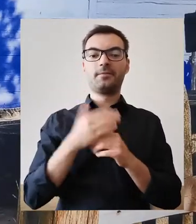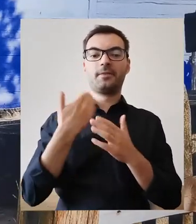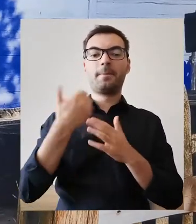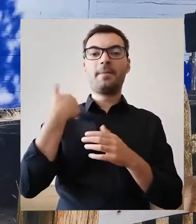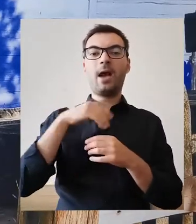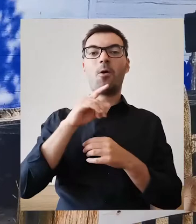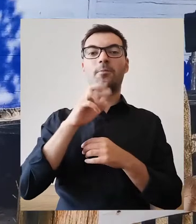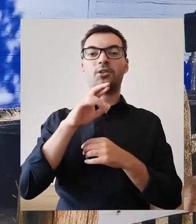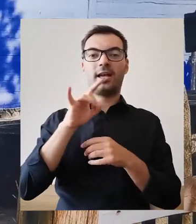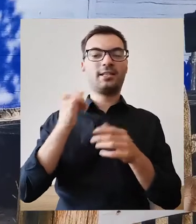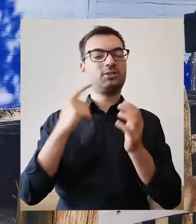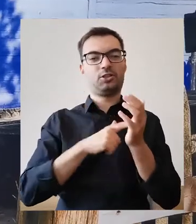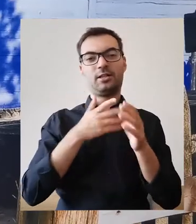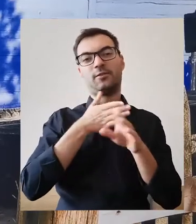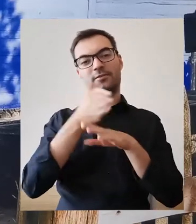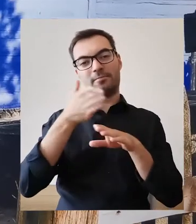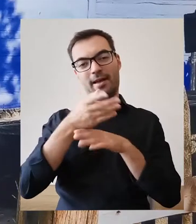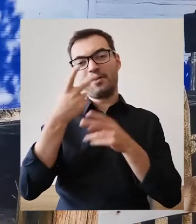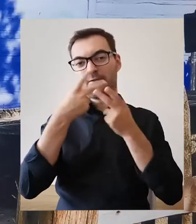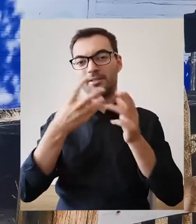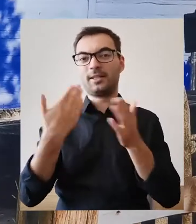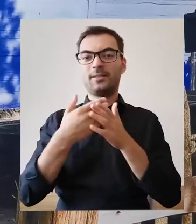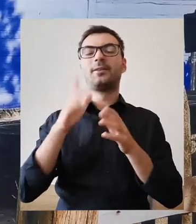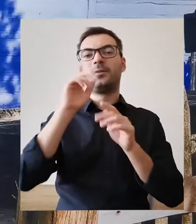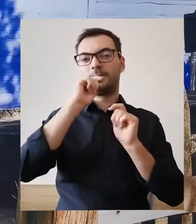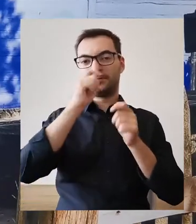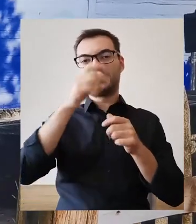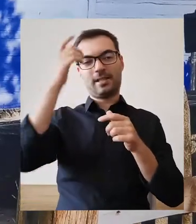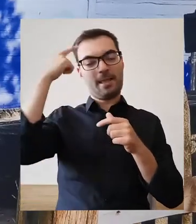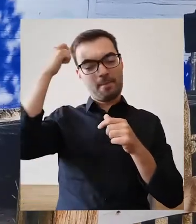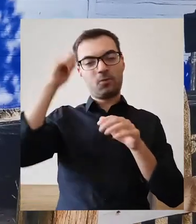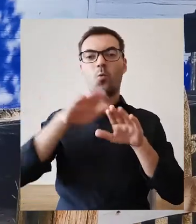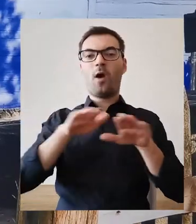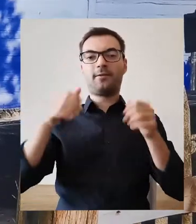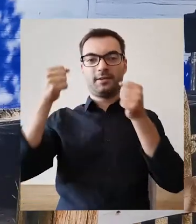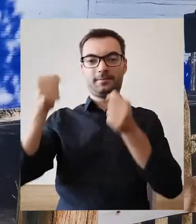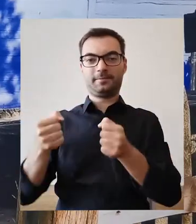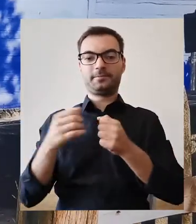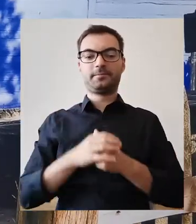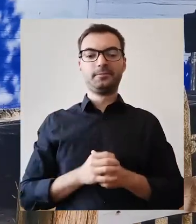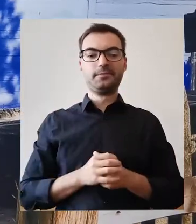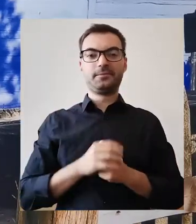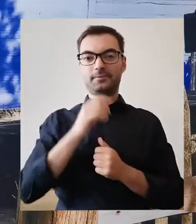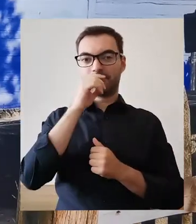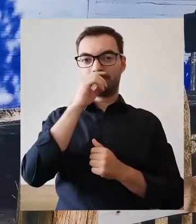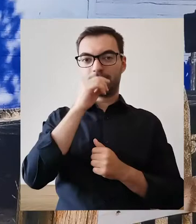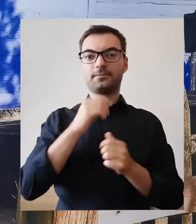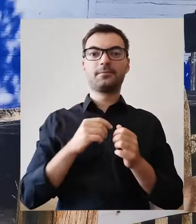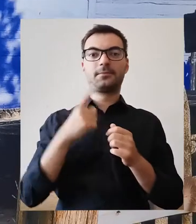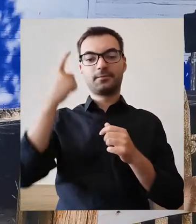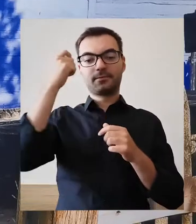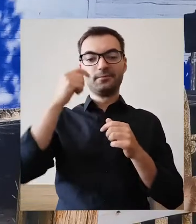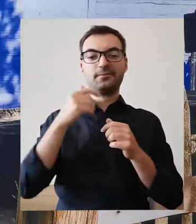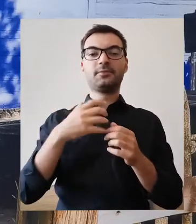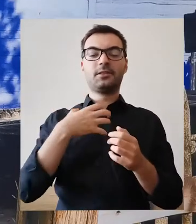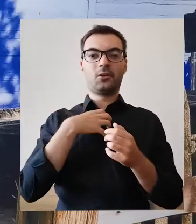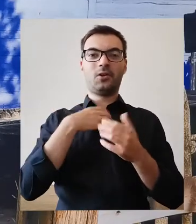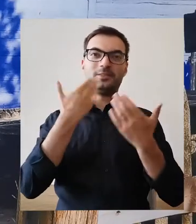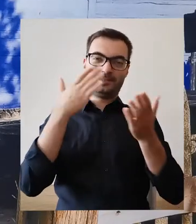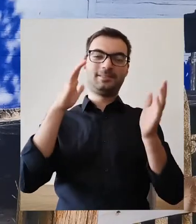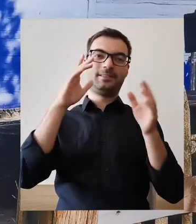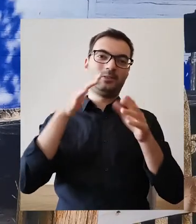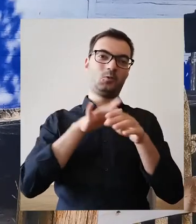bardzo często zaglądać i stąd jego ławeczka którą mieszkańcy białobrzegów postanowili słynnego gościa